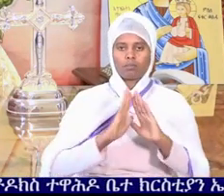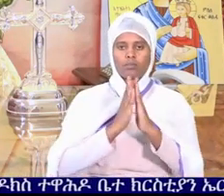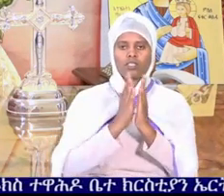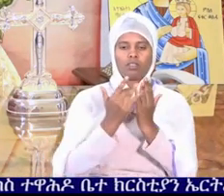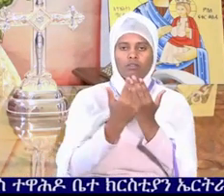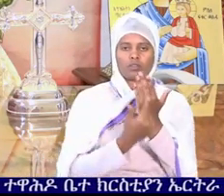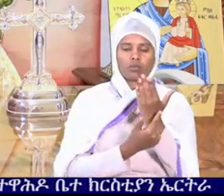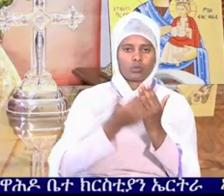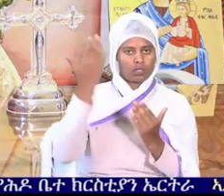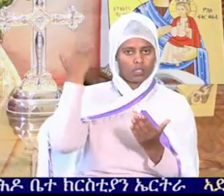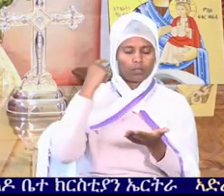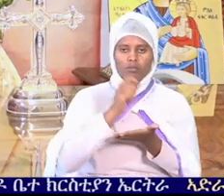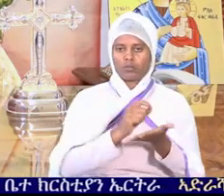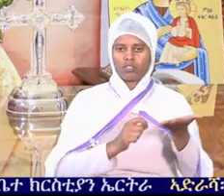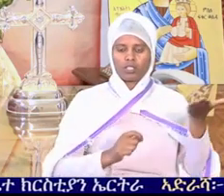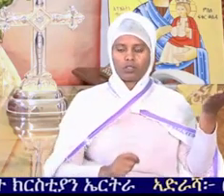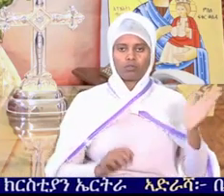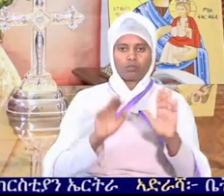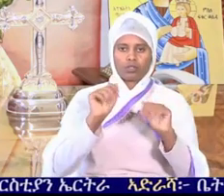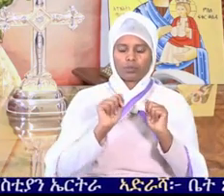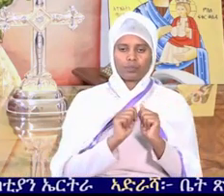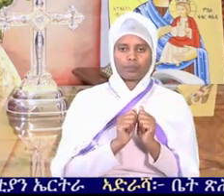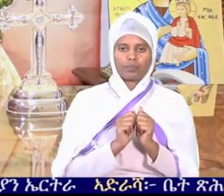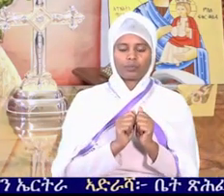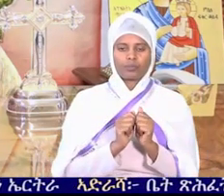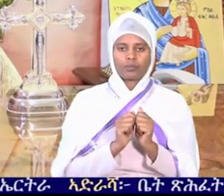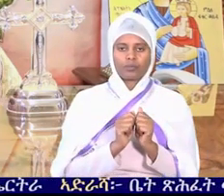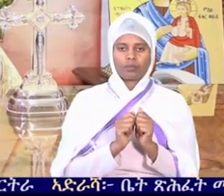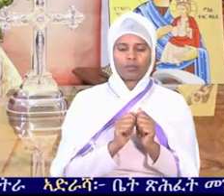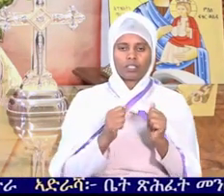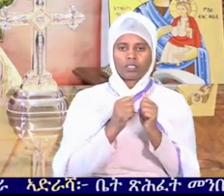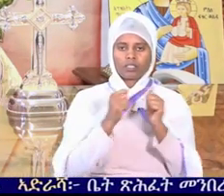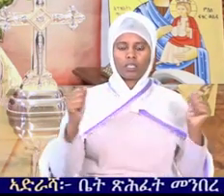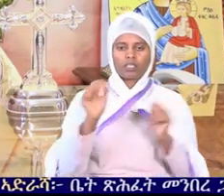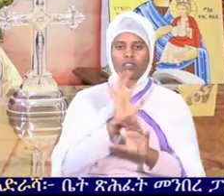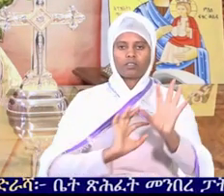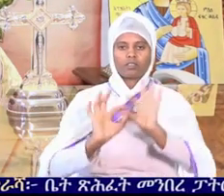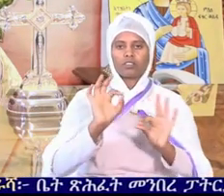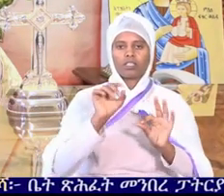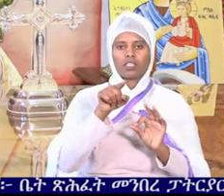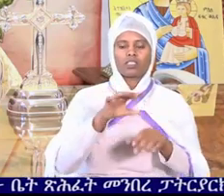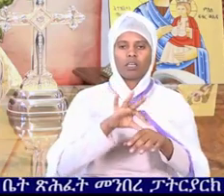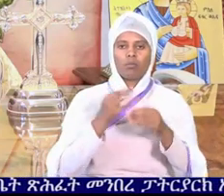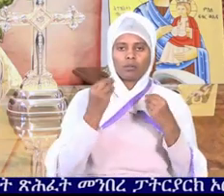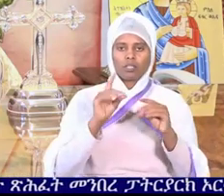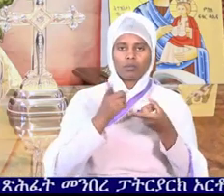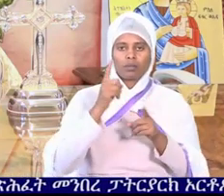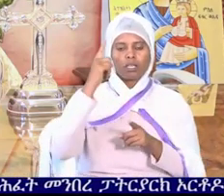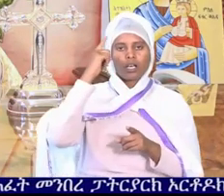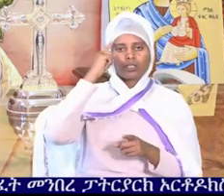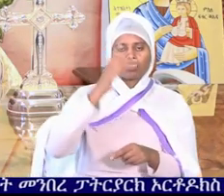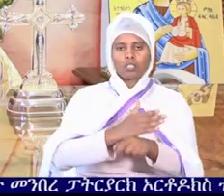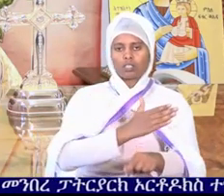መጻሕፍቲ ብምልኣት ስፍሓትን ይገልጹልና። ግና ኸ መፍትሒኡ እንታይ እዩ